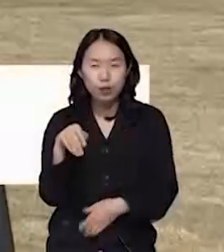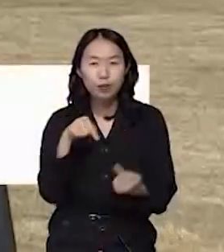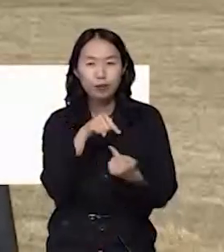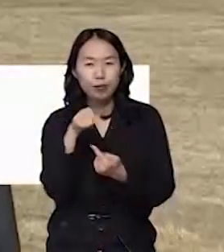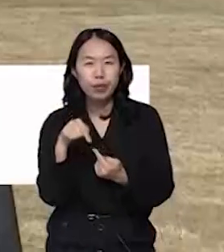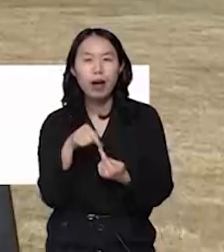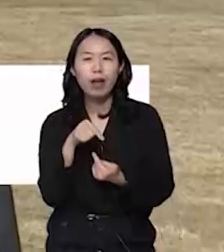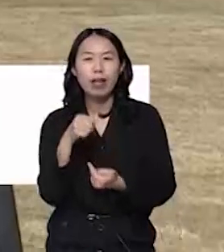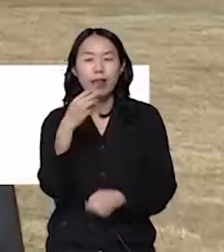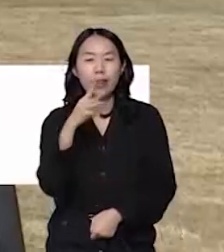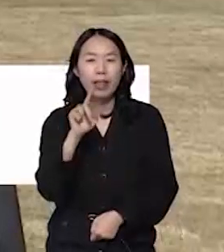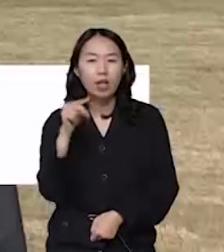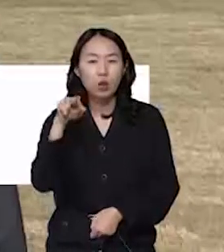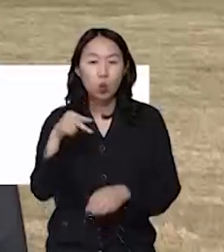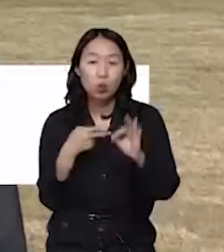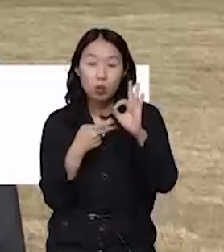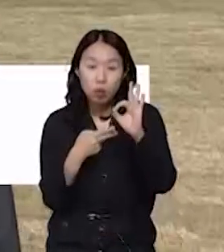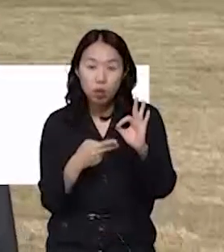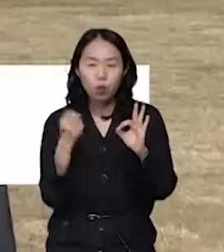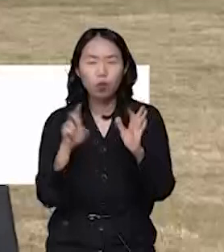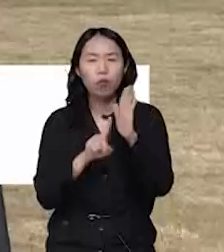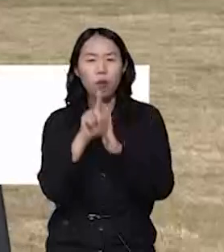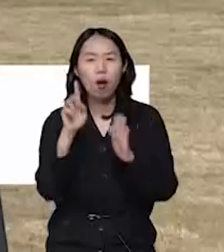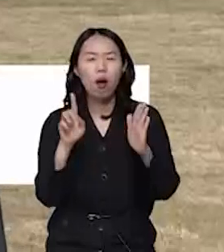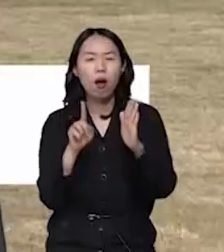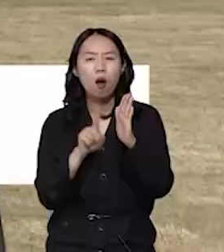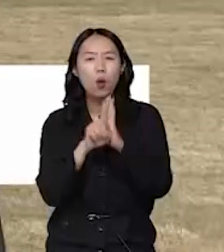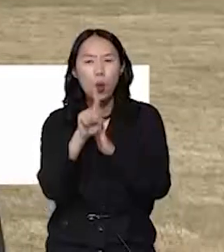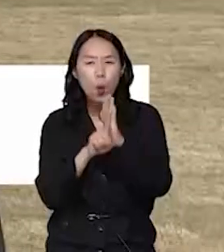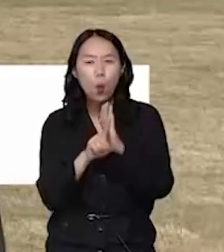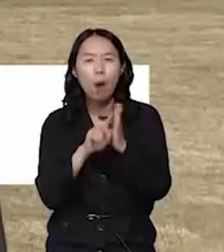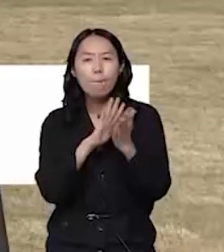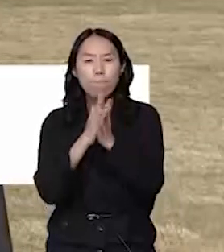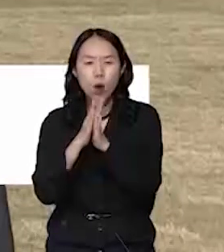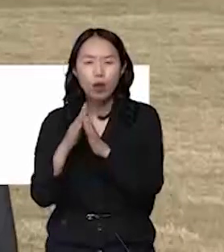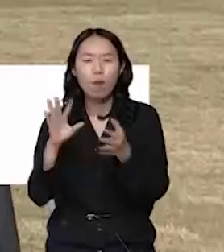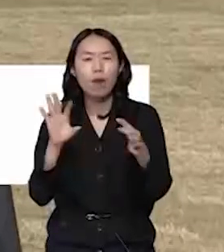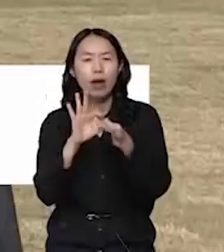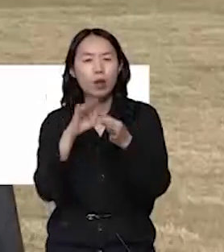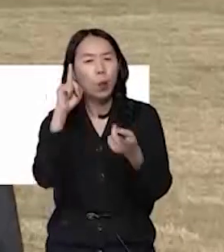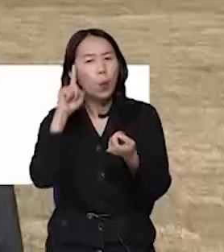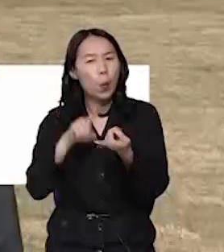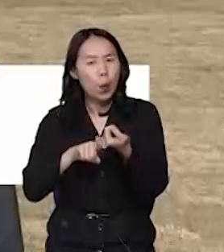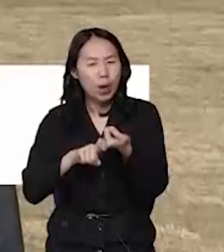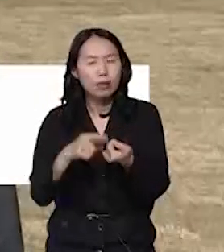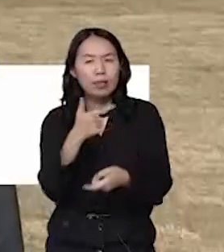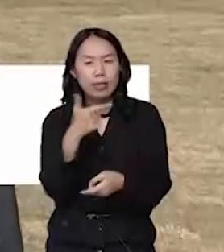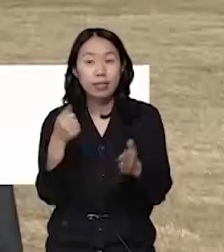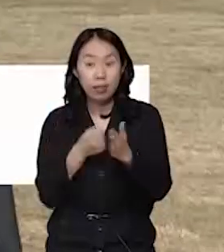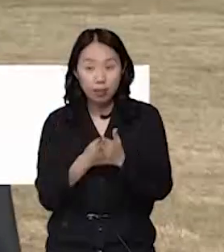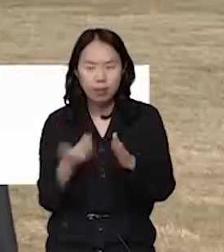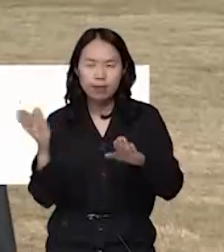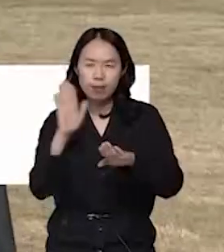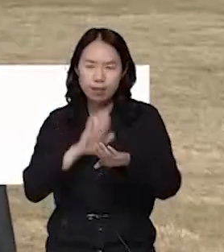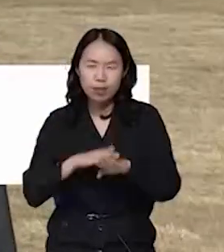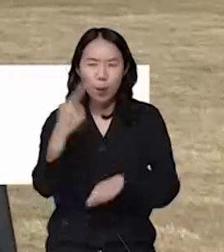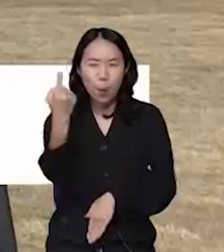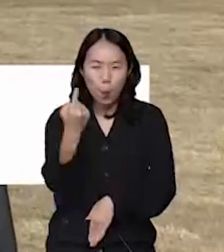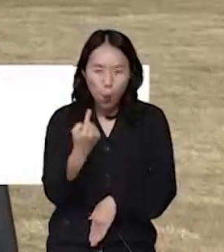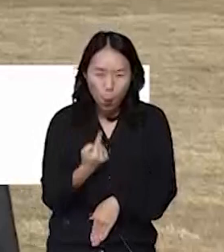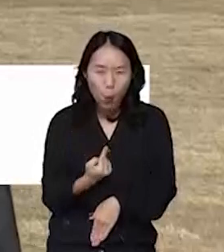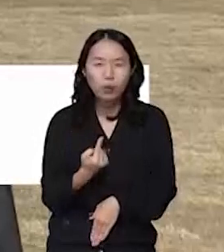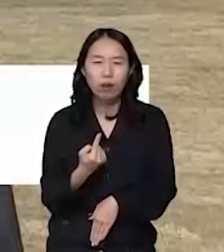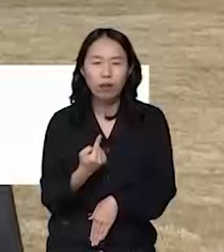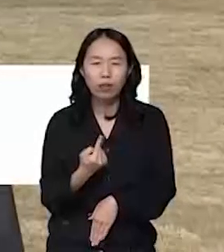탄소 제로라든가 기후 변화라든가 이런 게 선도적으로 새로운 이정표를 세우고 있기 때문에 이 장소에 오셔서 저는